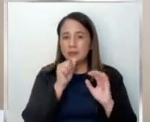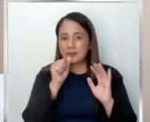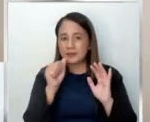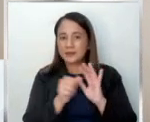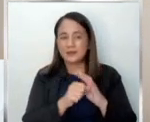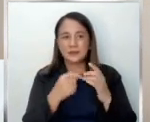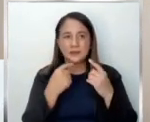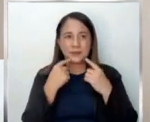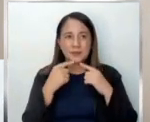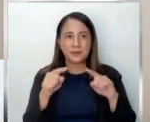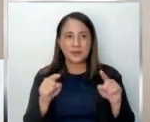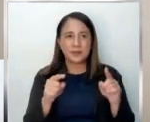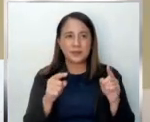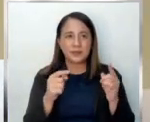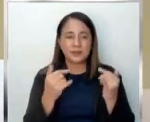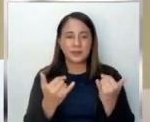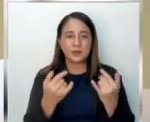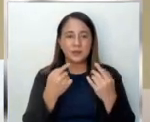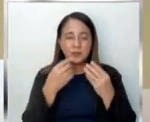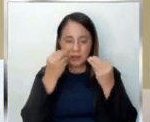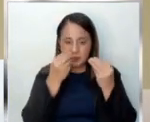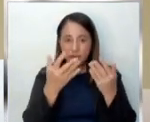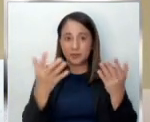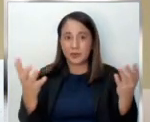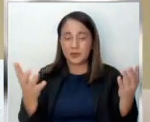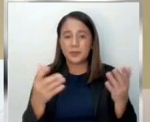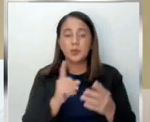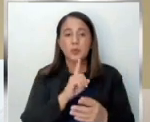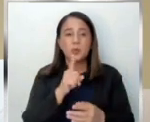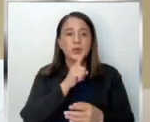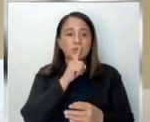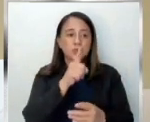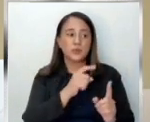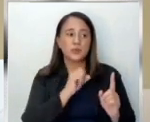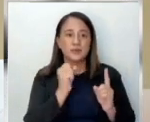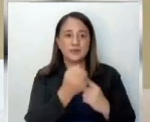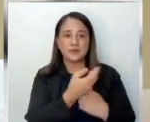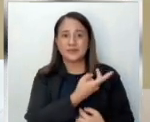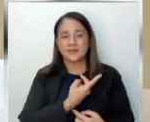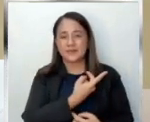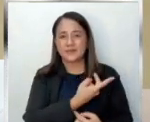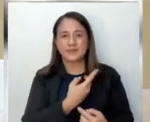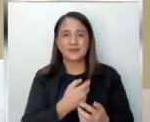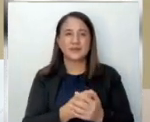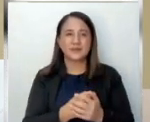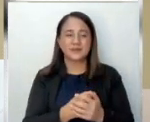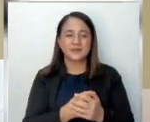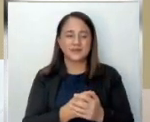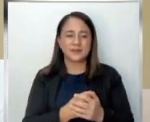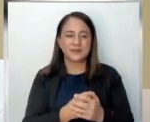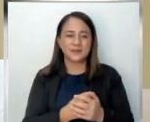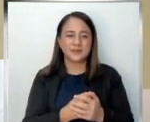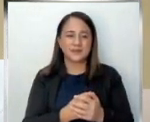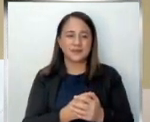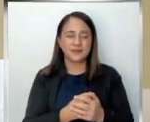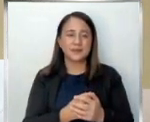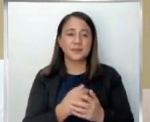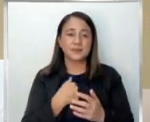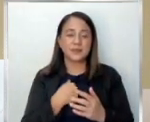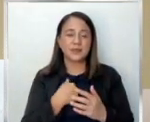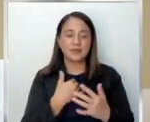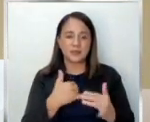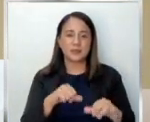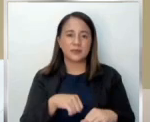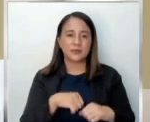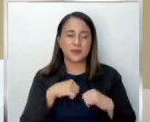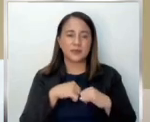At least masasabi na talaga namin kung ano yung status ng relationship namin. At ako, proud talaga ako sa kung ano man